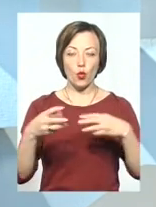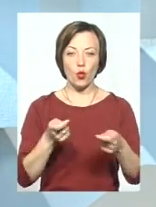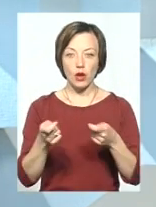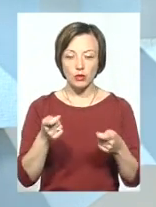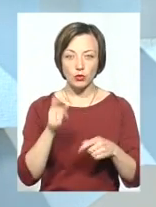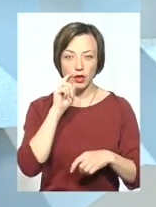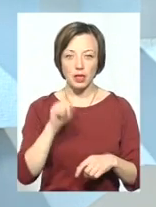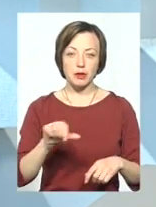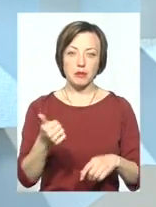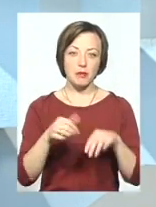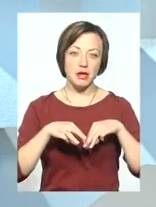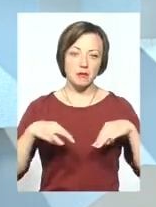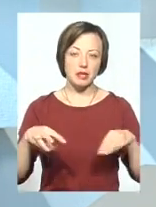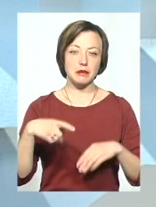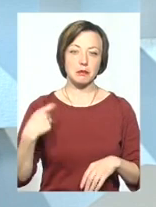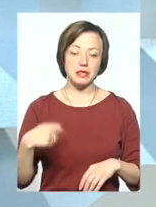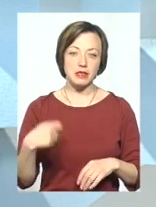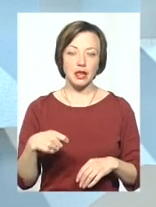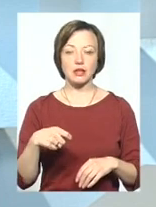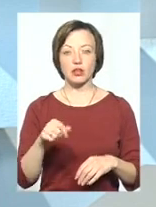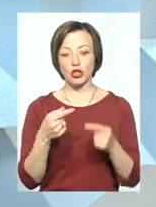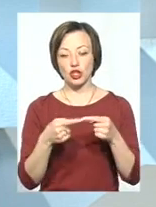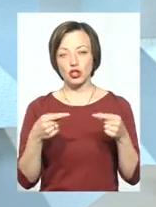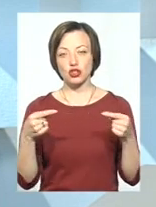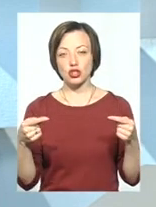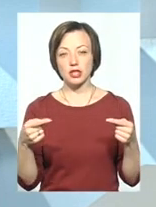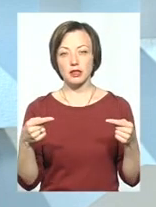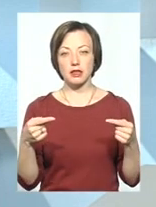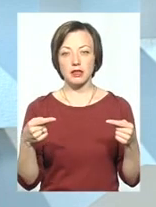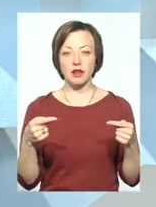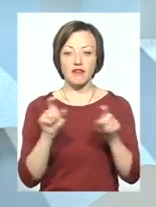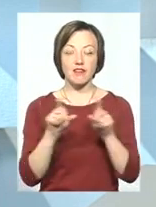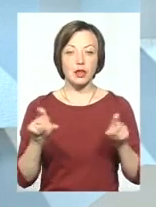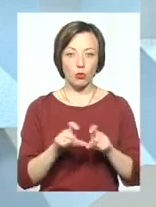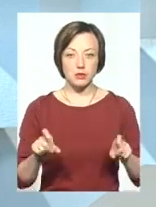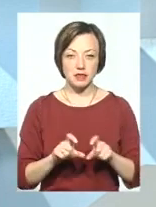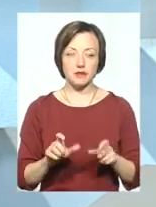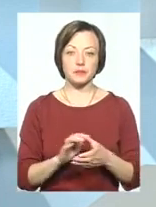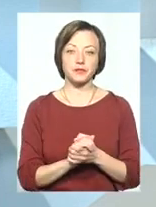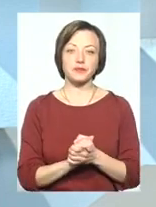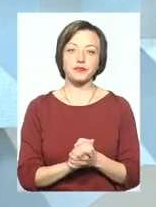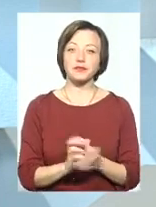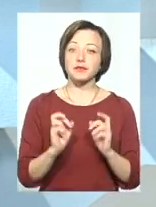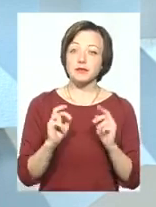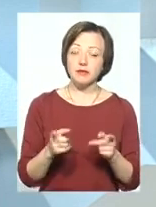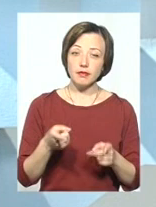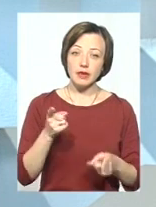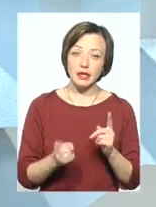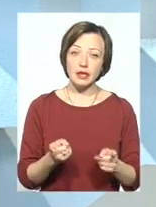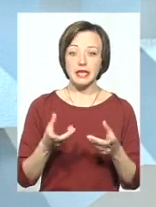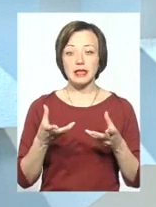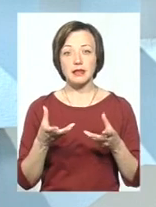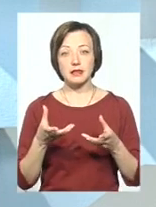прем'єр-міністра безпосередньо, президента України чи інших тих чи інших відомств. Наскільки вони є насправді